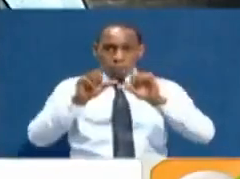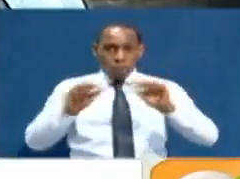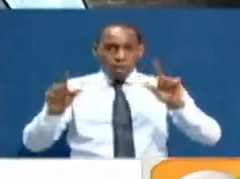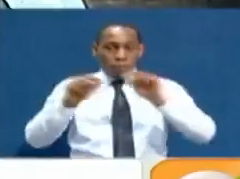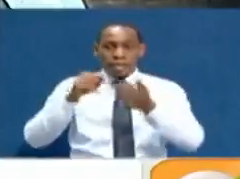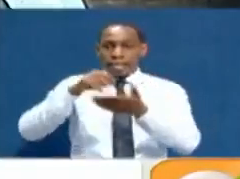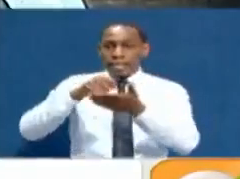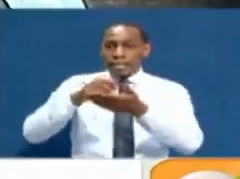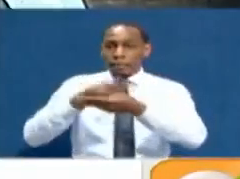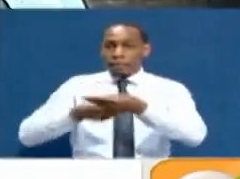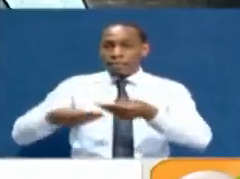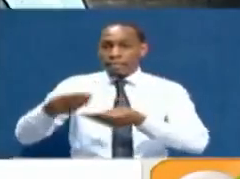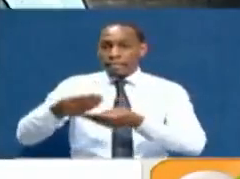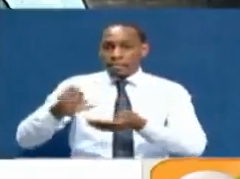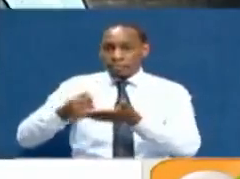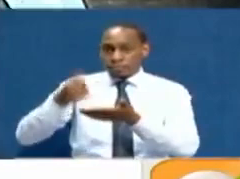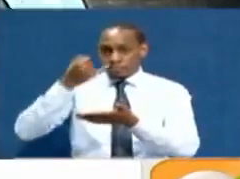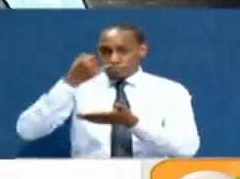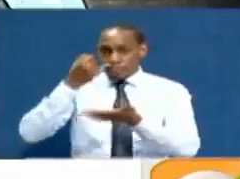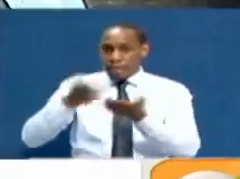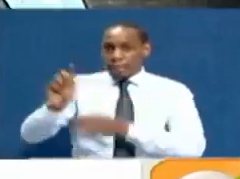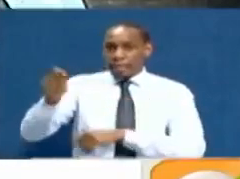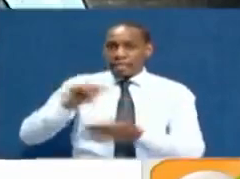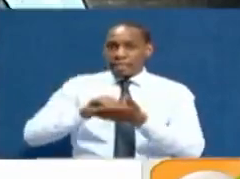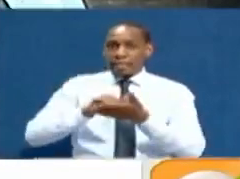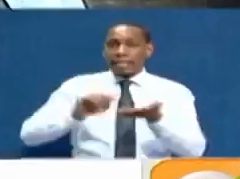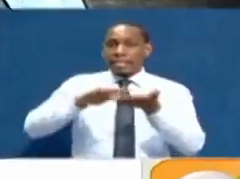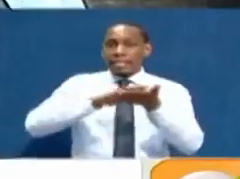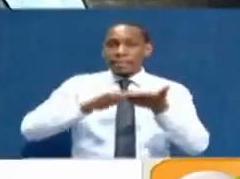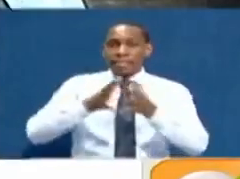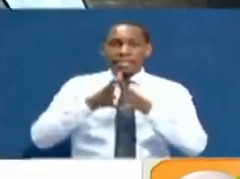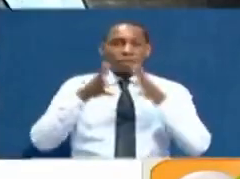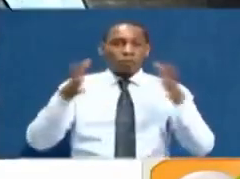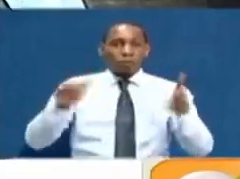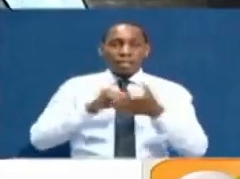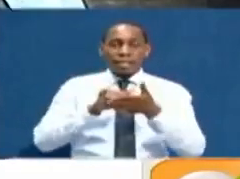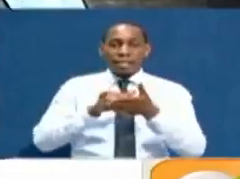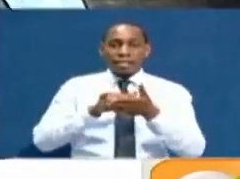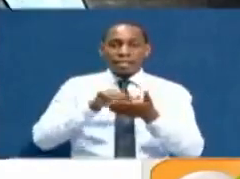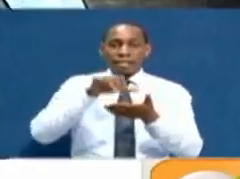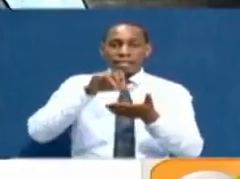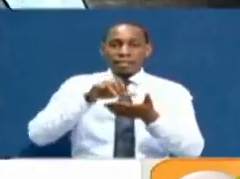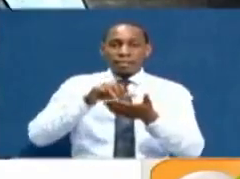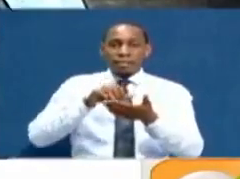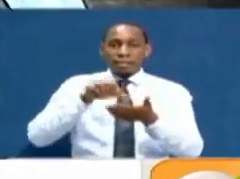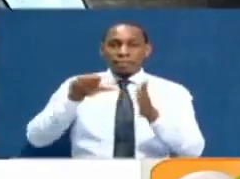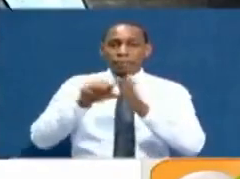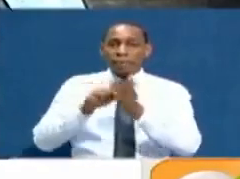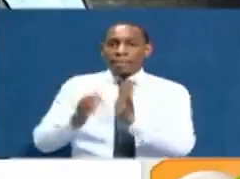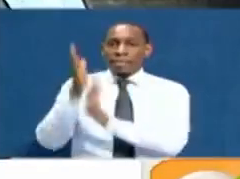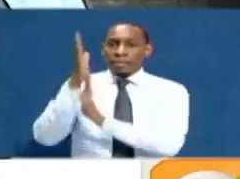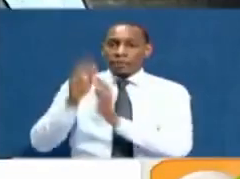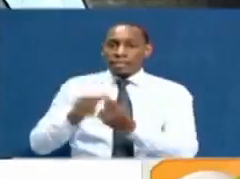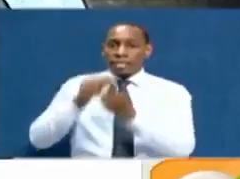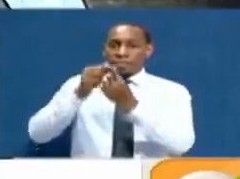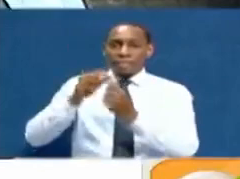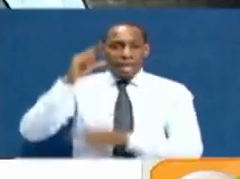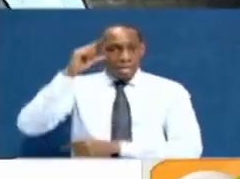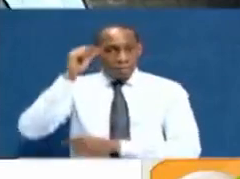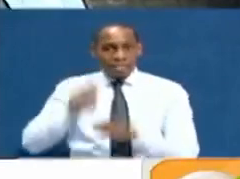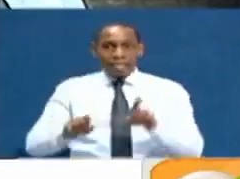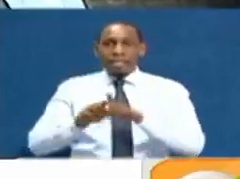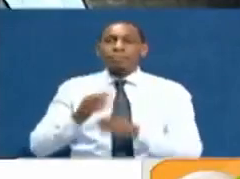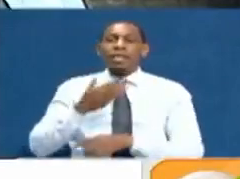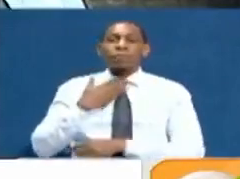wanaodaiwa kuhusika na uuzaji mihadarati nchini, akisema ndio chanzo kikuu cha matukio ya utovu wa usalama hasa pwani. Vilevile